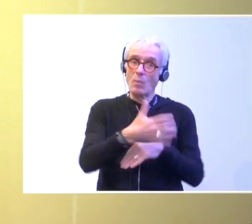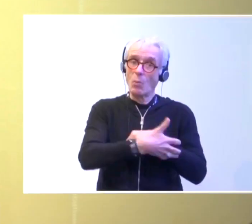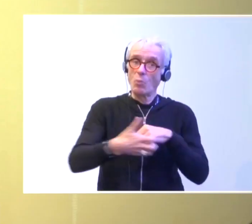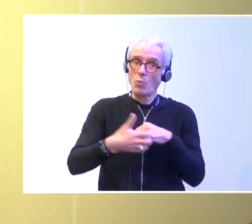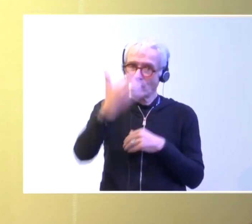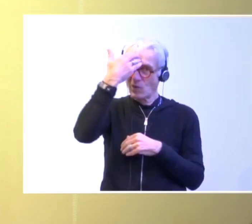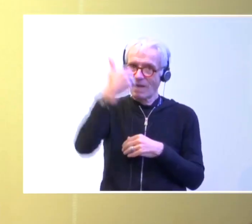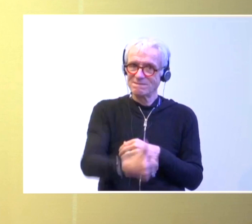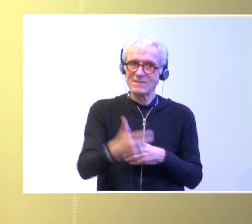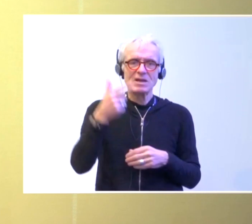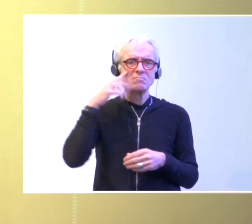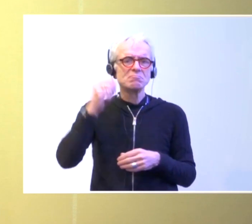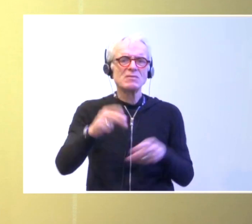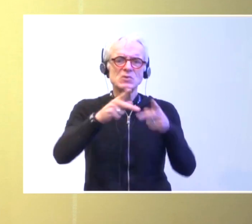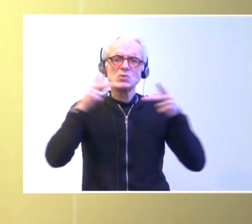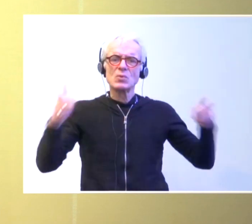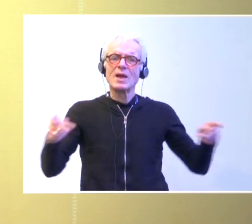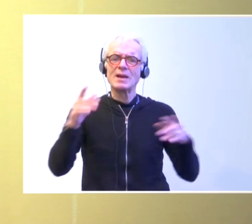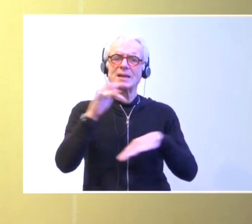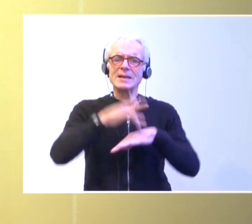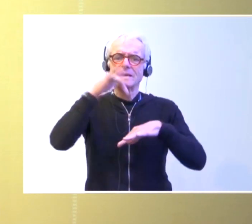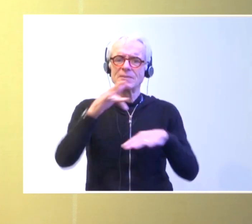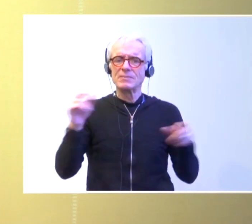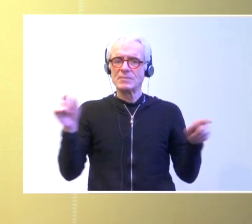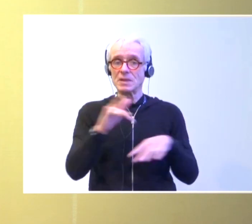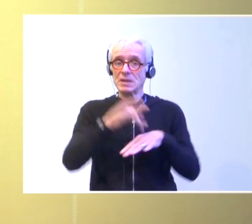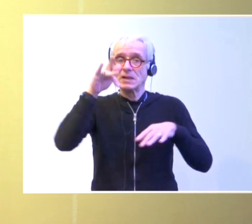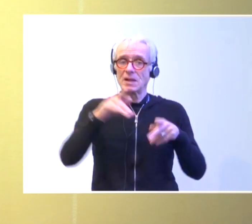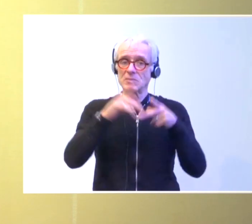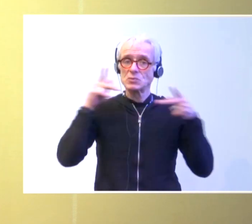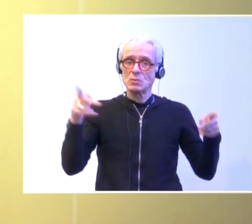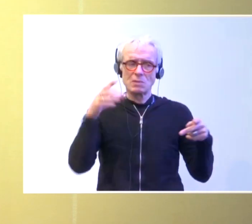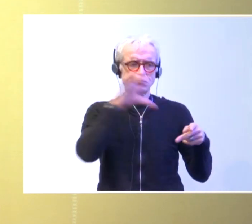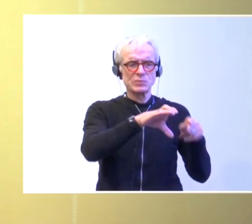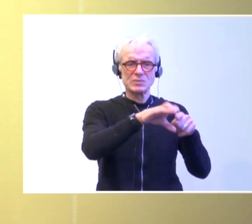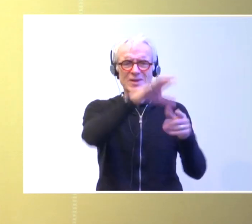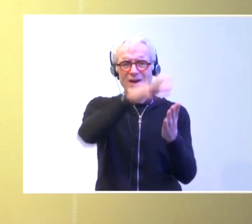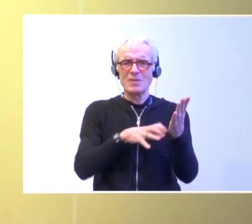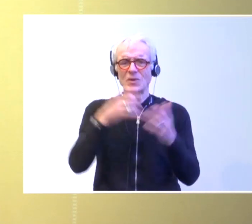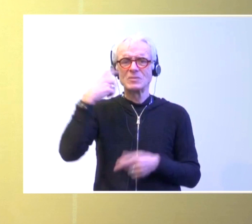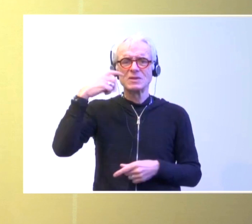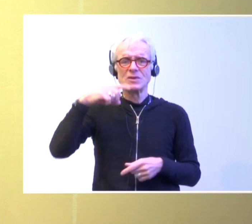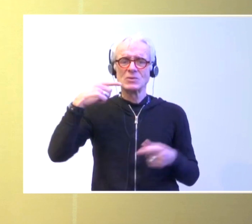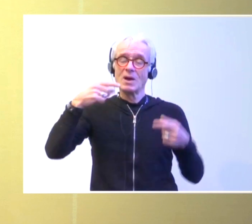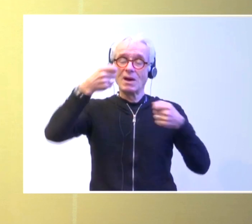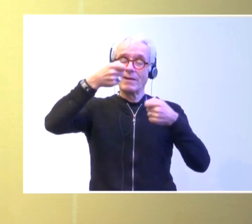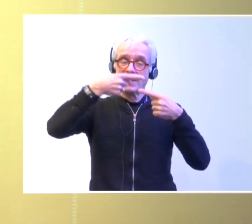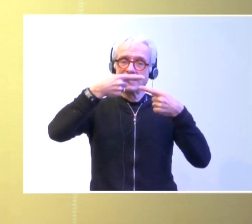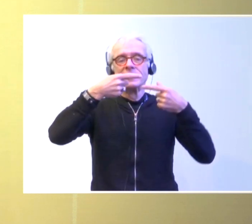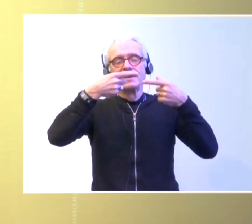si vous avez lu le Télégramme récemment, mais le Télégramme a publié le rapport de l'Observatoire des inégalités